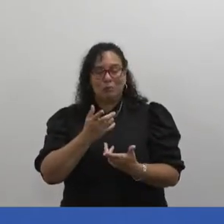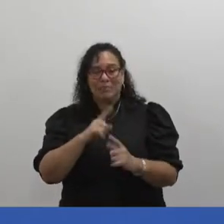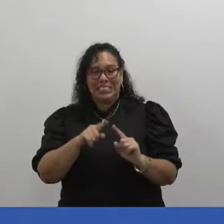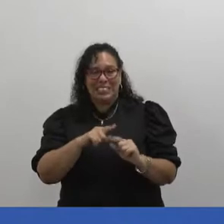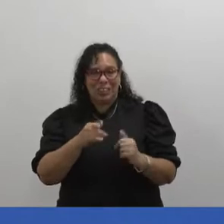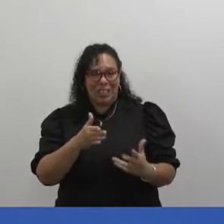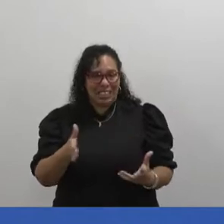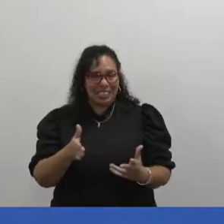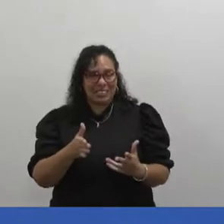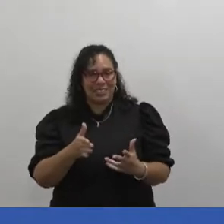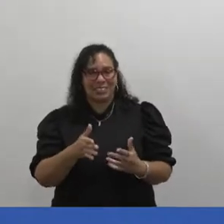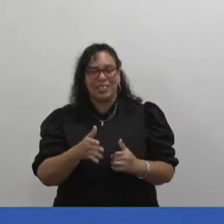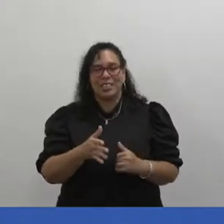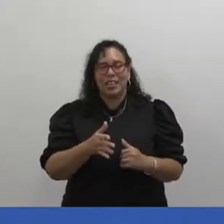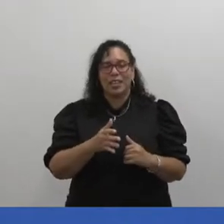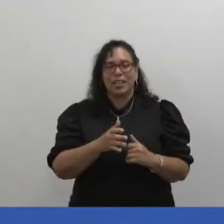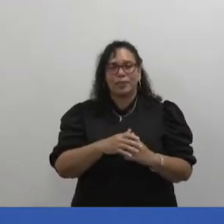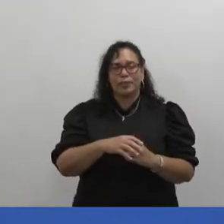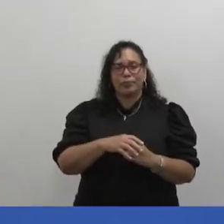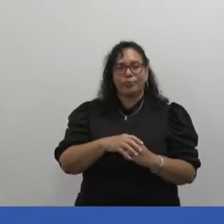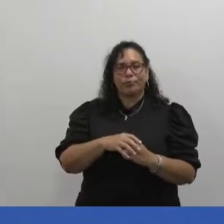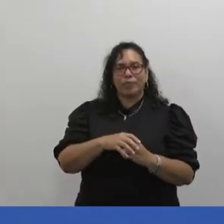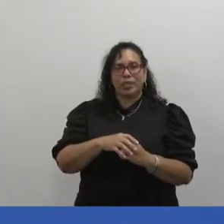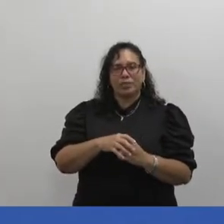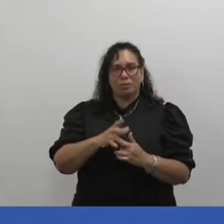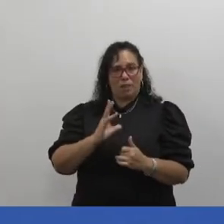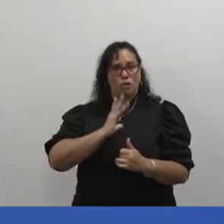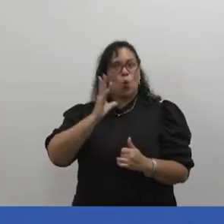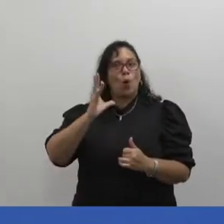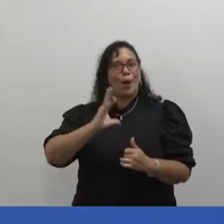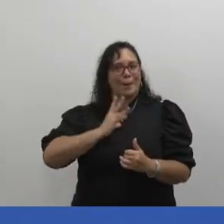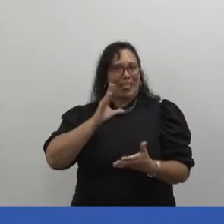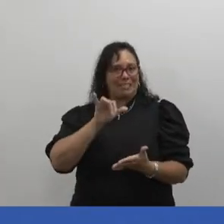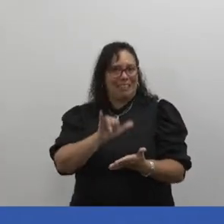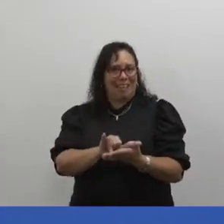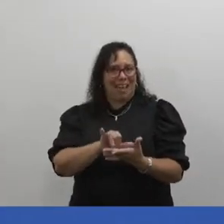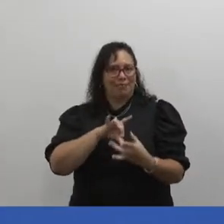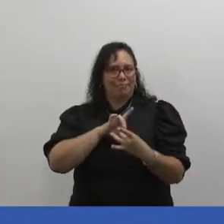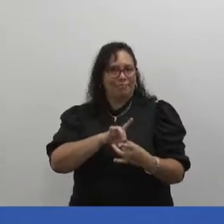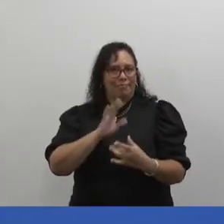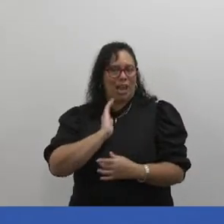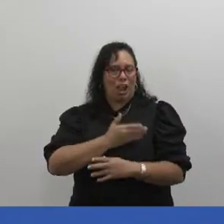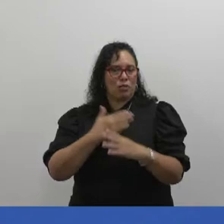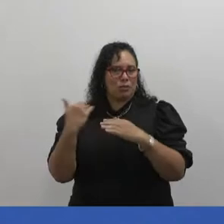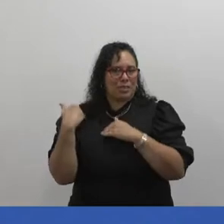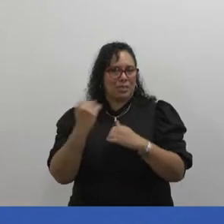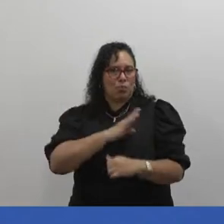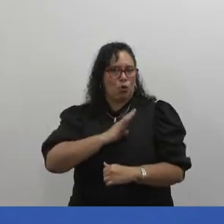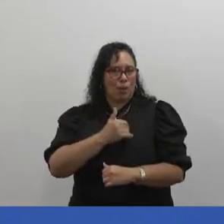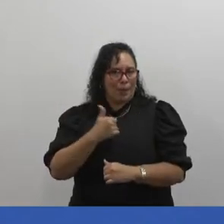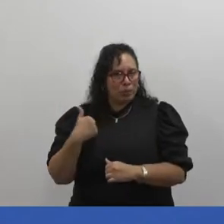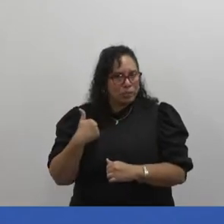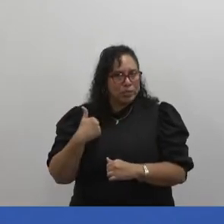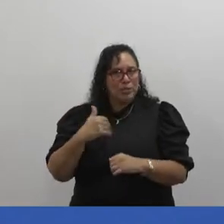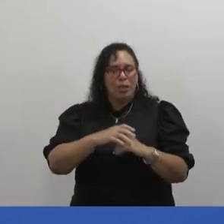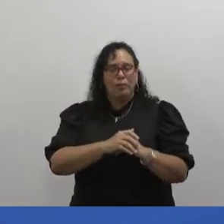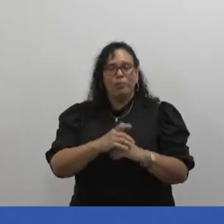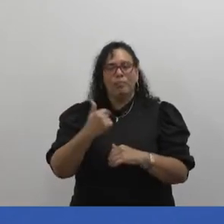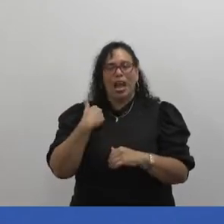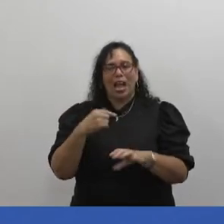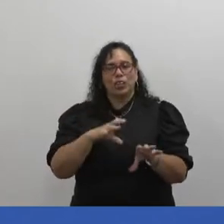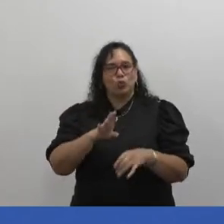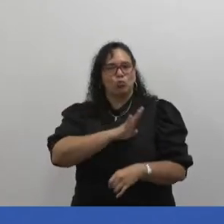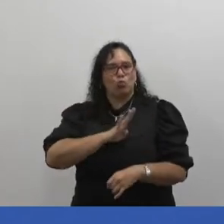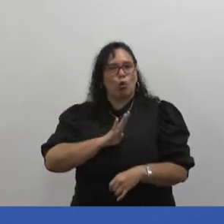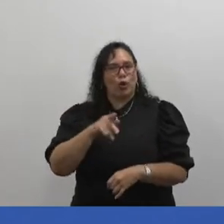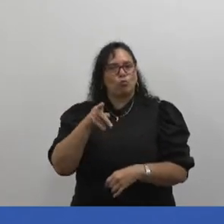nua phía bay xâm nua đi tới xa dương mạch anh chân tên anh ấy cứ dương bốc quần